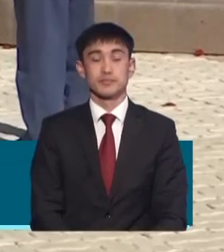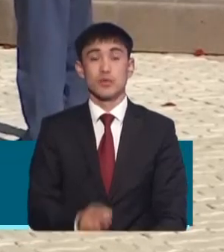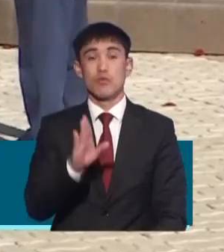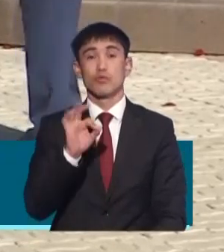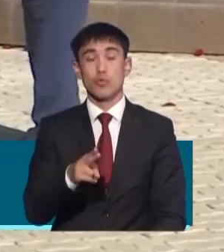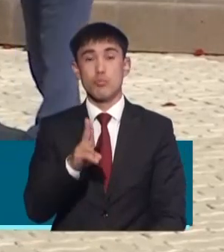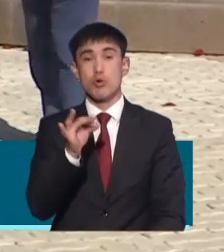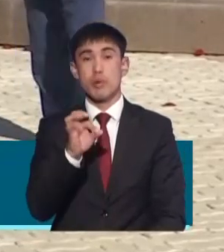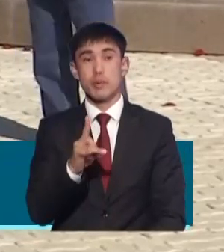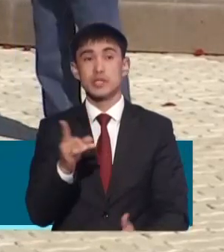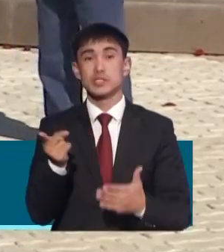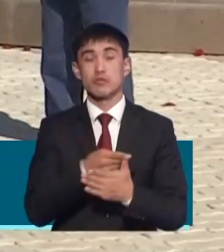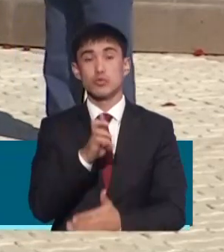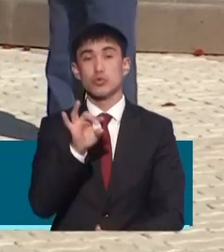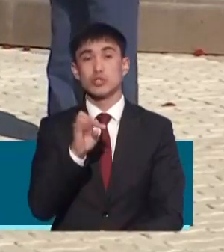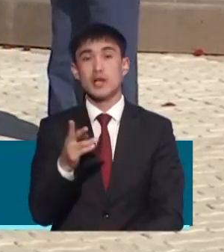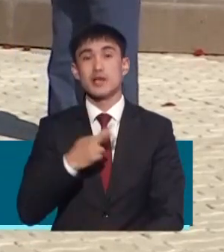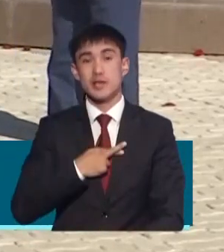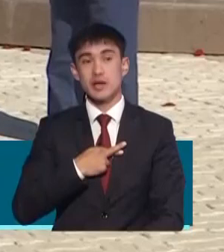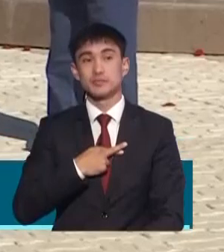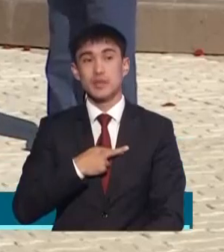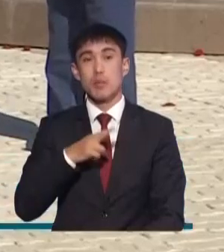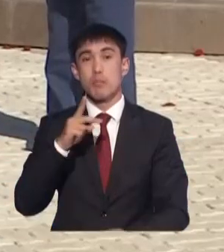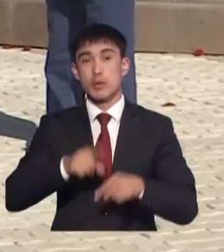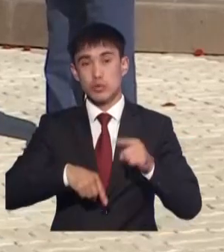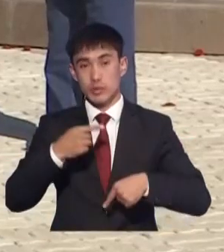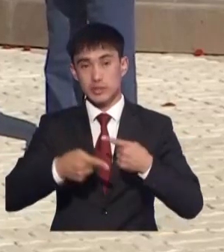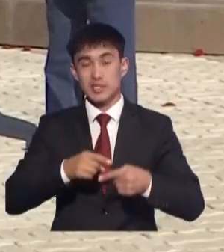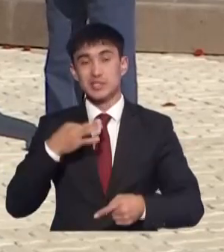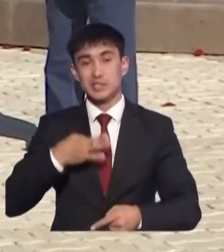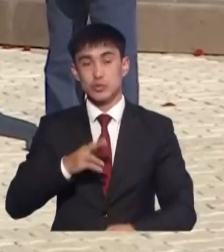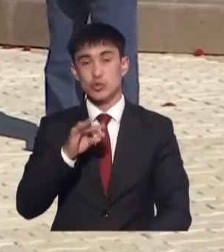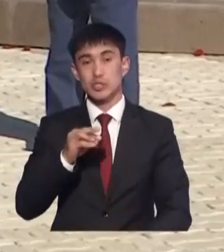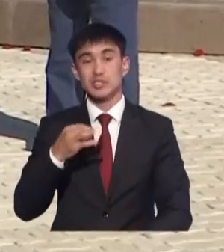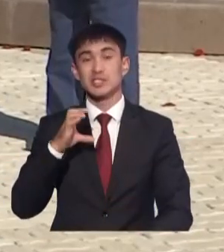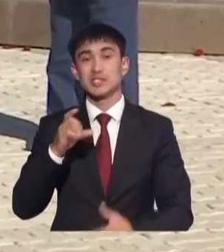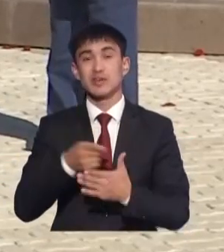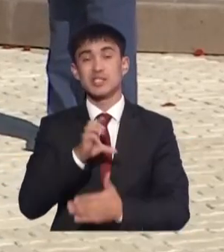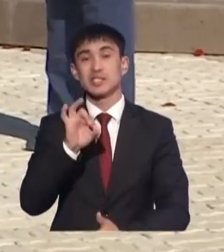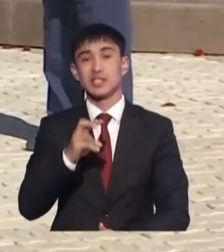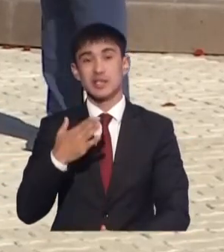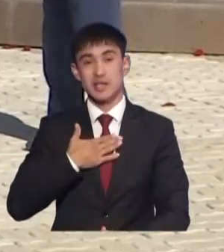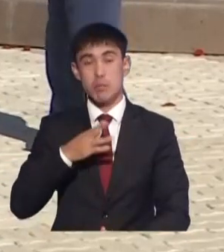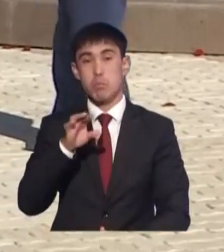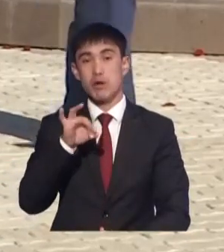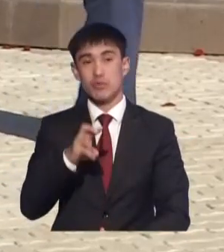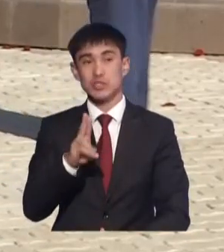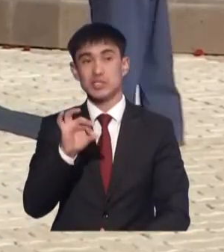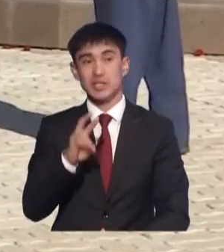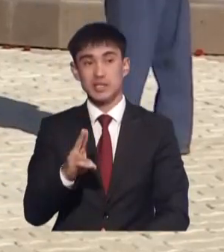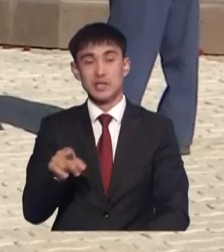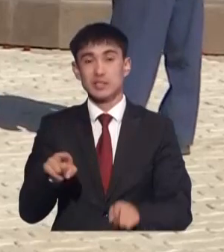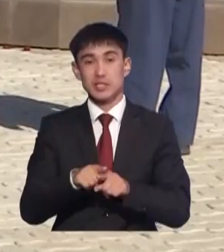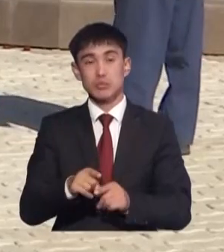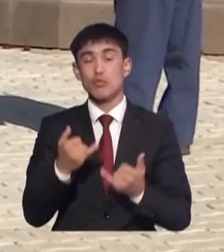Внука Бурибай Батыра зовут Кулша. Я являюсь его потомком. Сына Кулша звали Сыртан. Так вот, я правнук Сыртана. Он